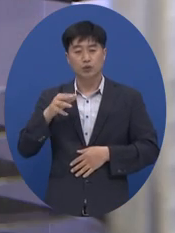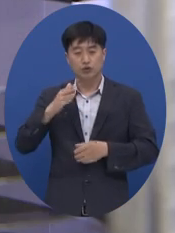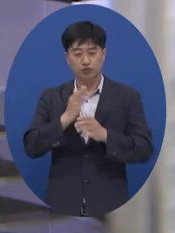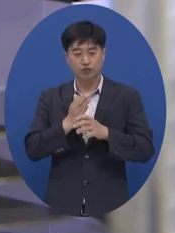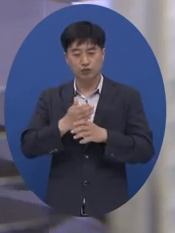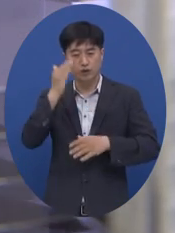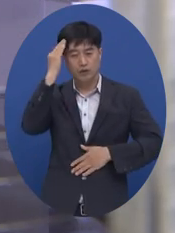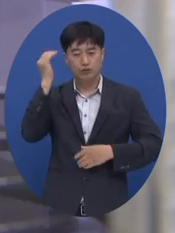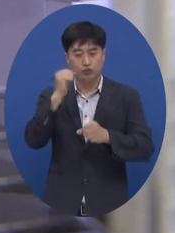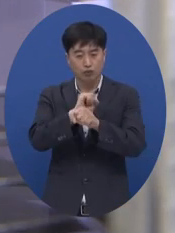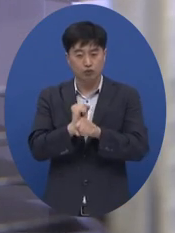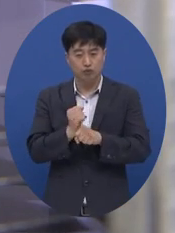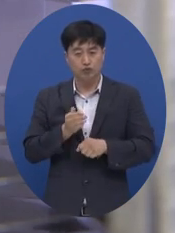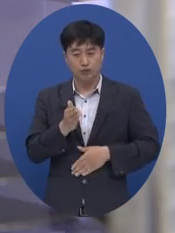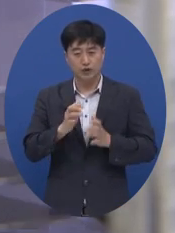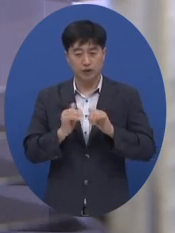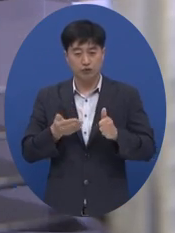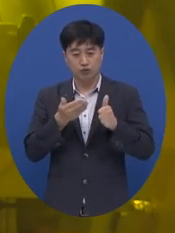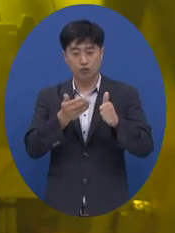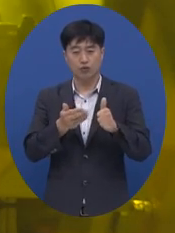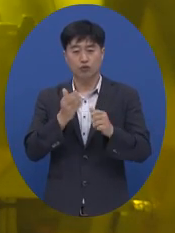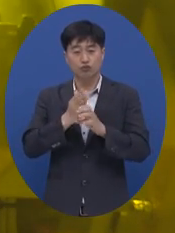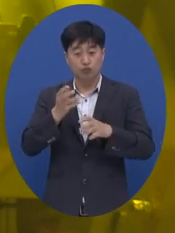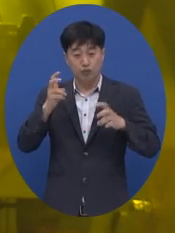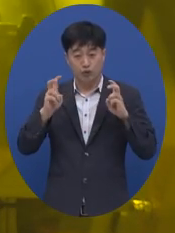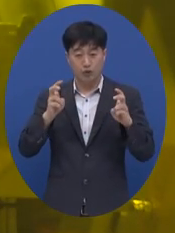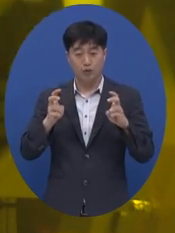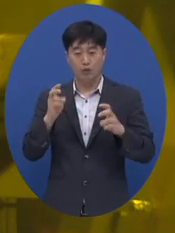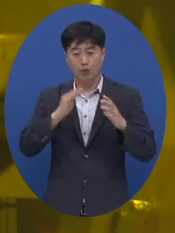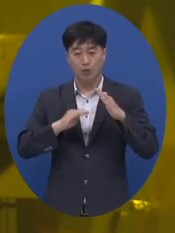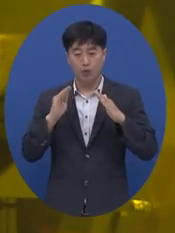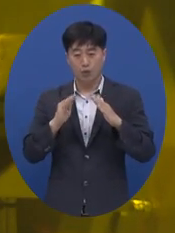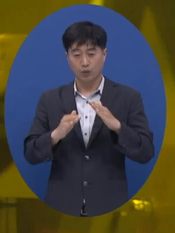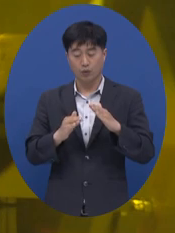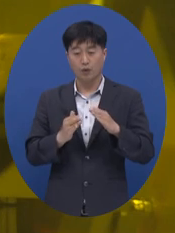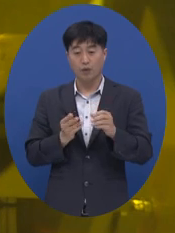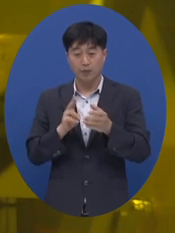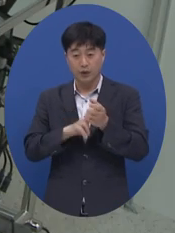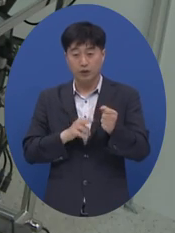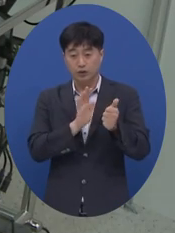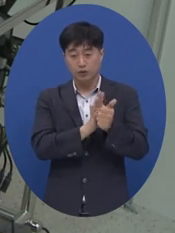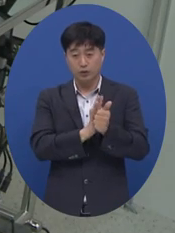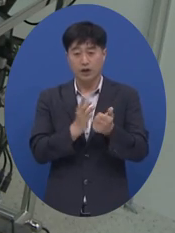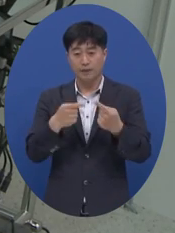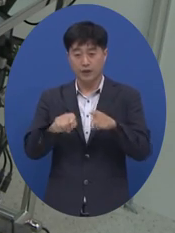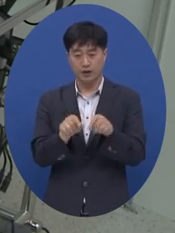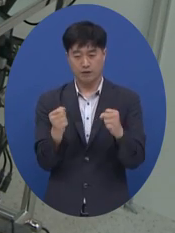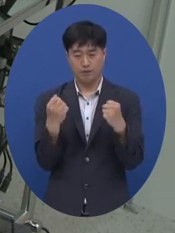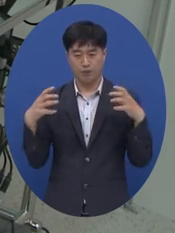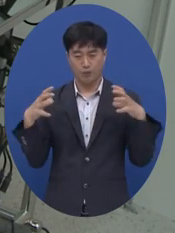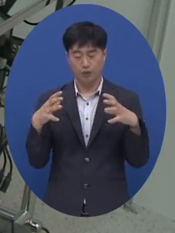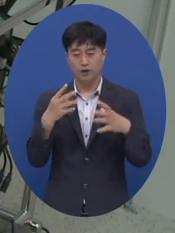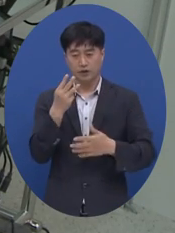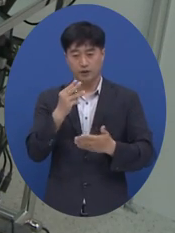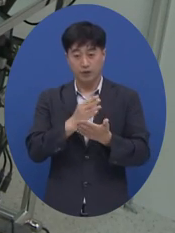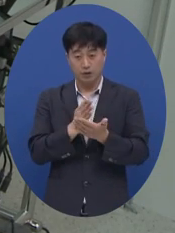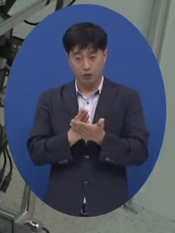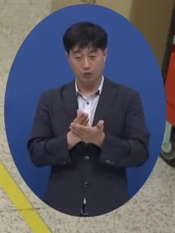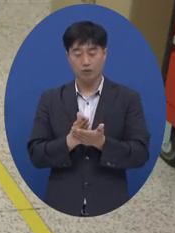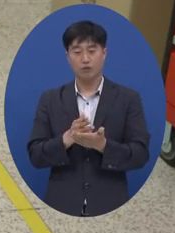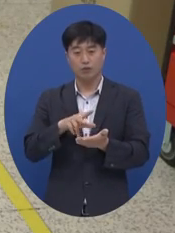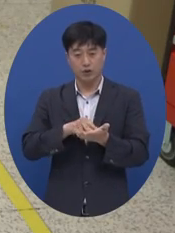인력 양성, 대중소기업 공동연구개발 및 판로 지원을 통한 상생협력 도모 등 3대 과제에 집중할